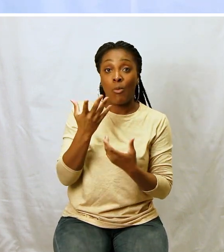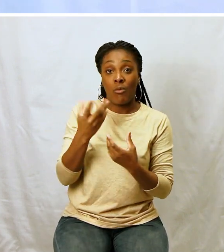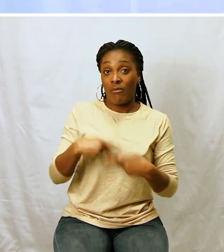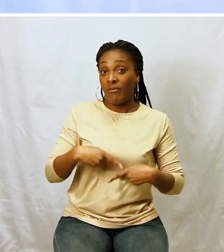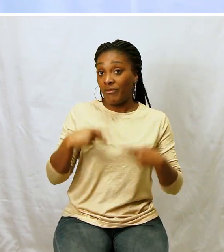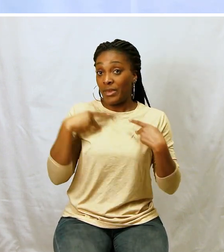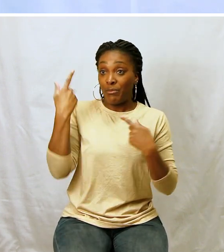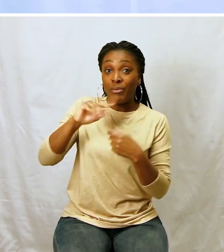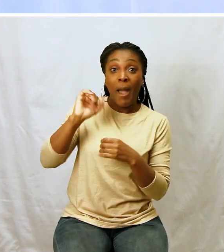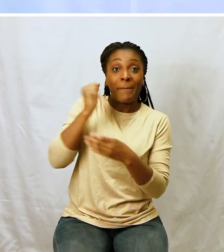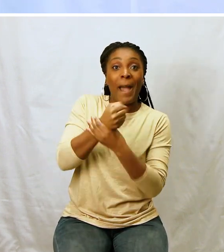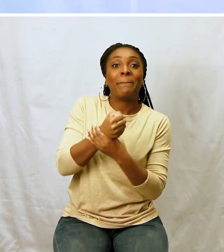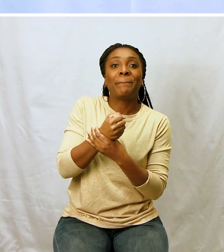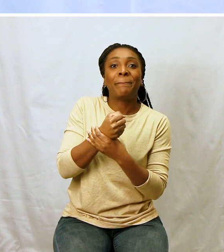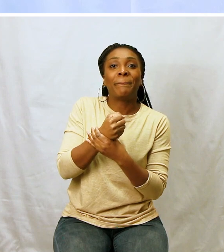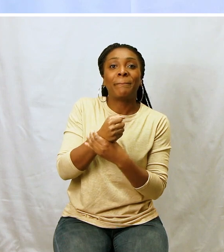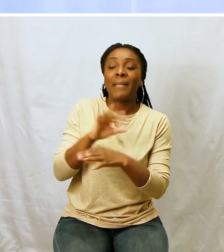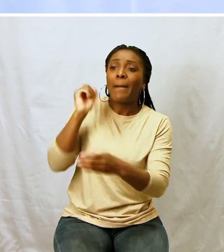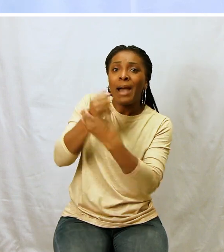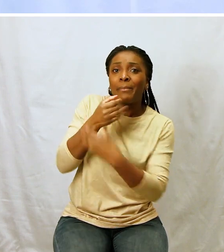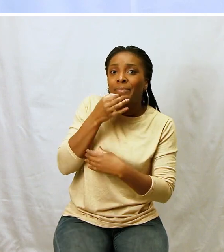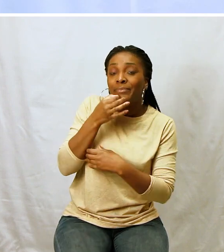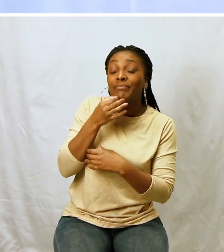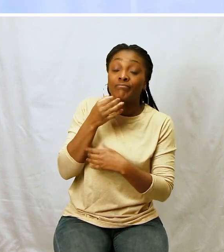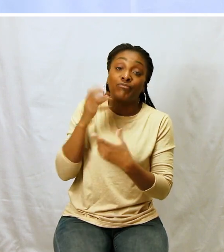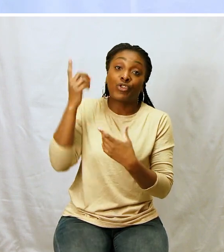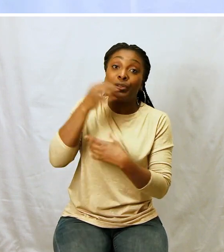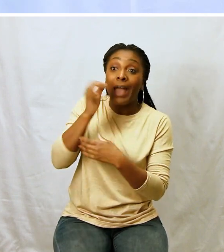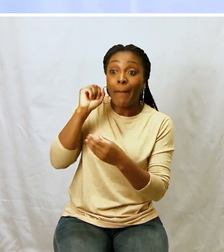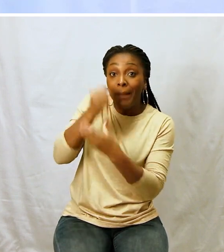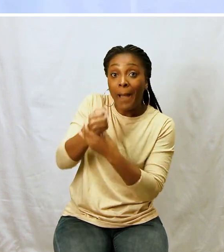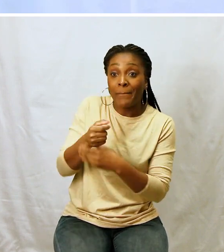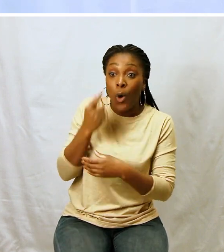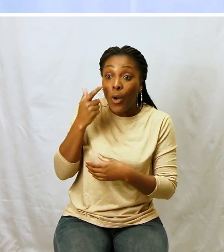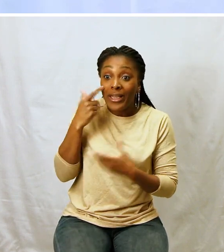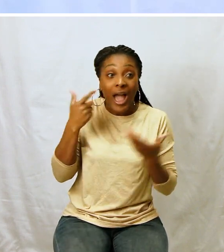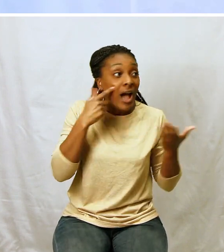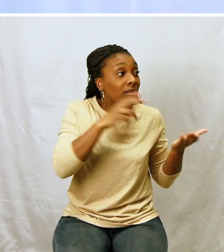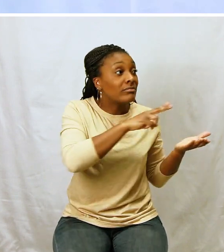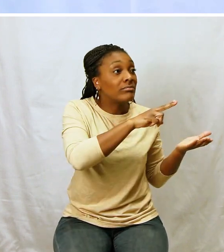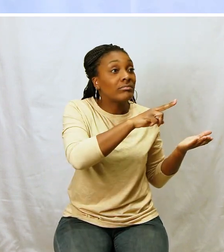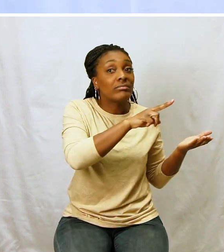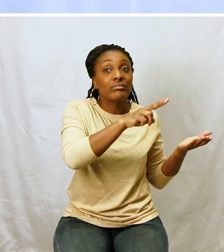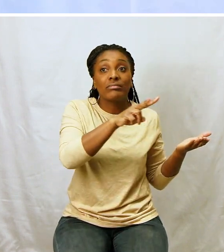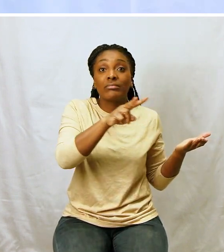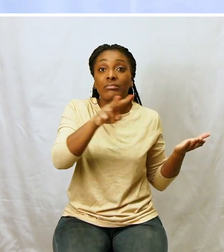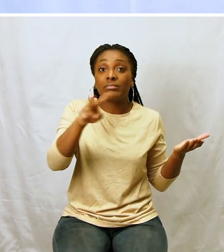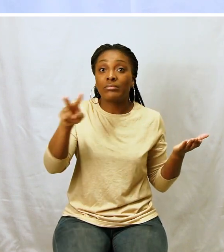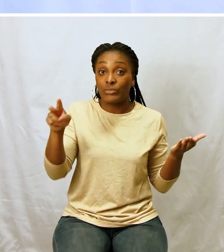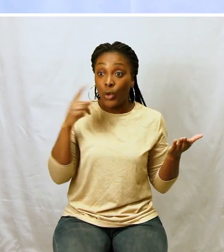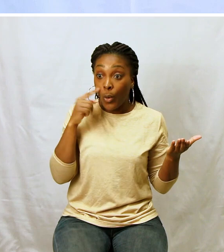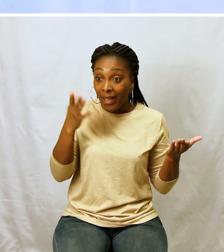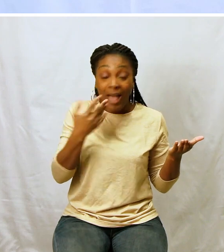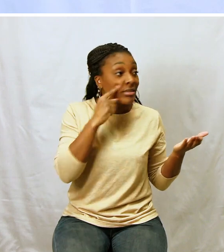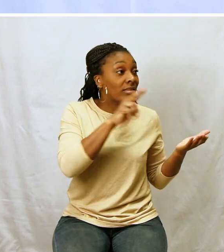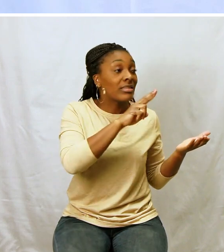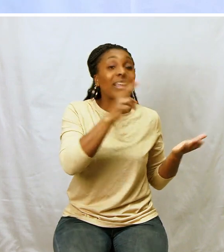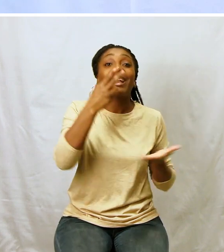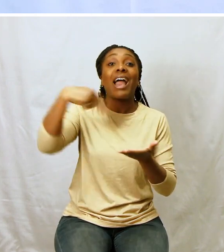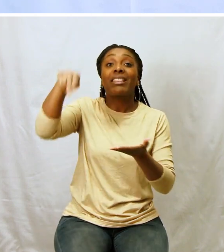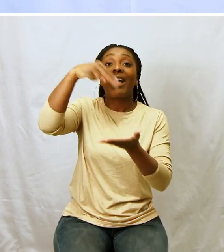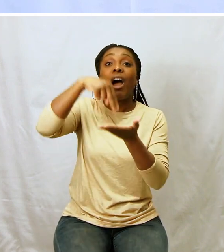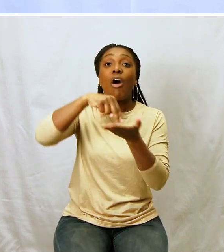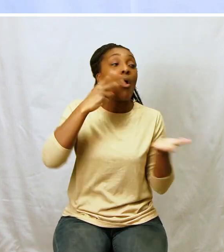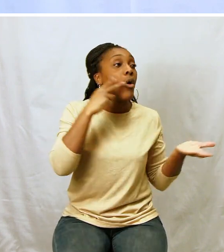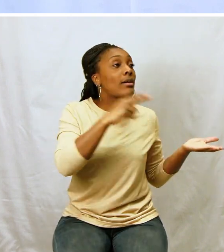par un moment, Dieu va lui dire, regarde, tout ce qu'il y a autour de toi, commence à faire le tour, de Canaan, et